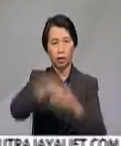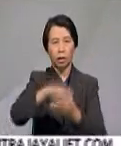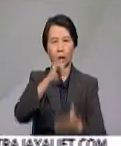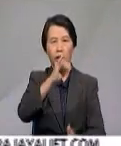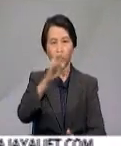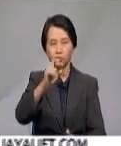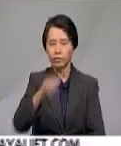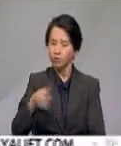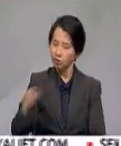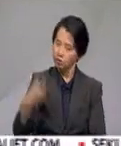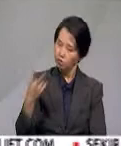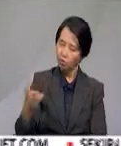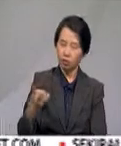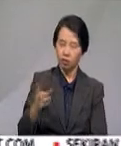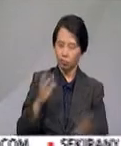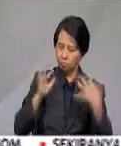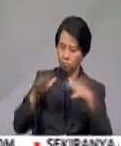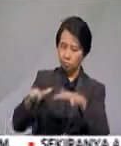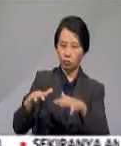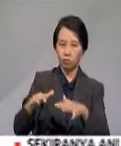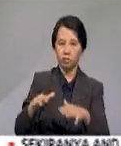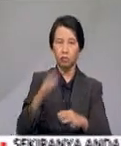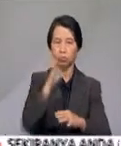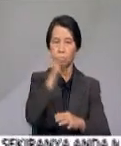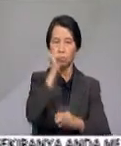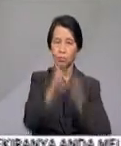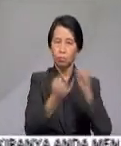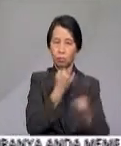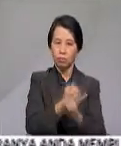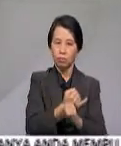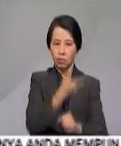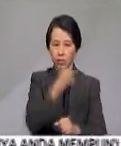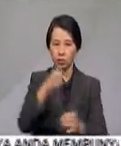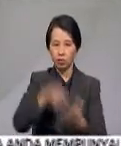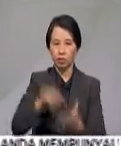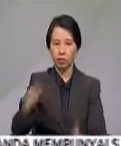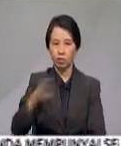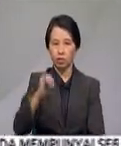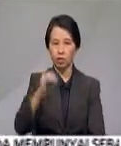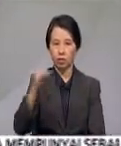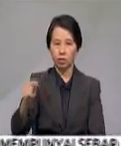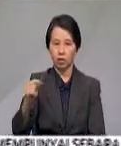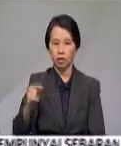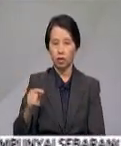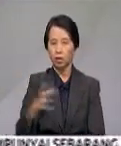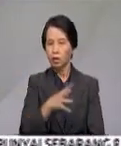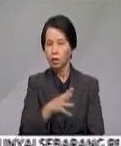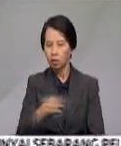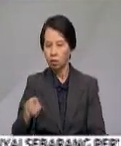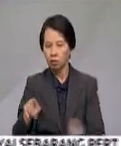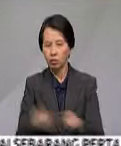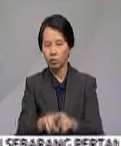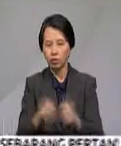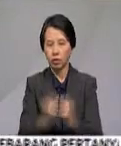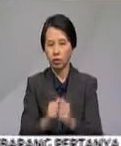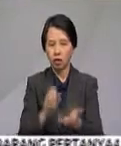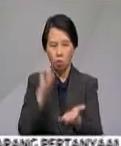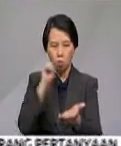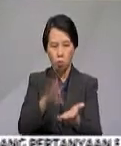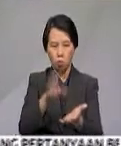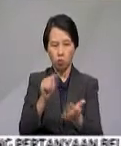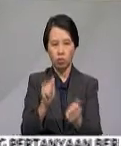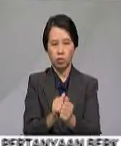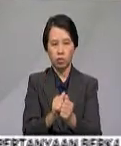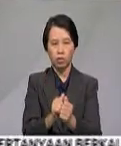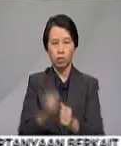menarik, nyanyian Noha turut mencuri perhatian penyanyi antarabangsa itu sendiri apabila Instagram Godly Vocals turut repost nyanyian Noha